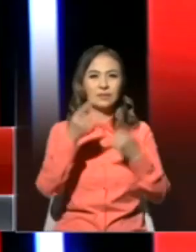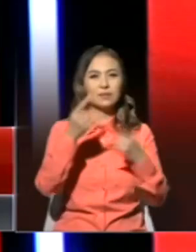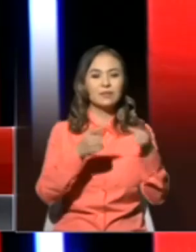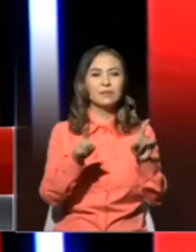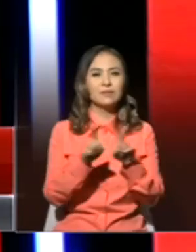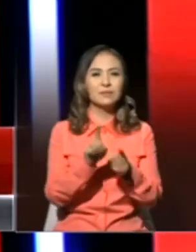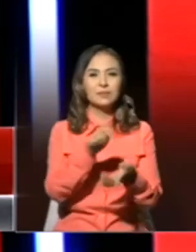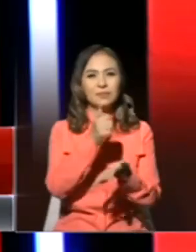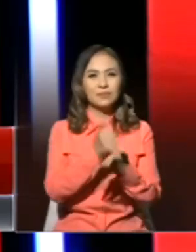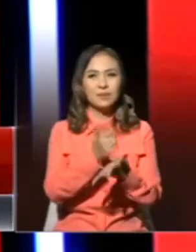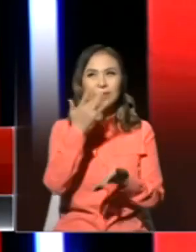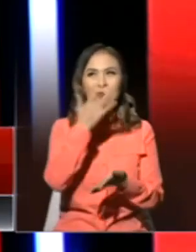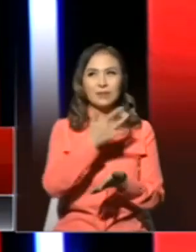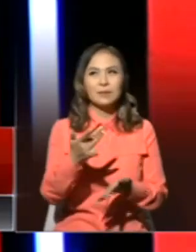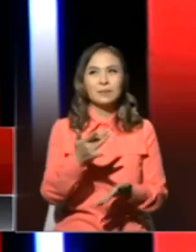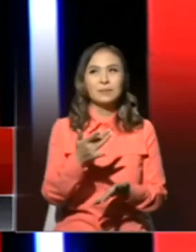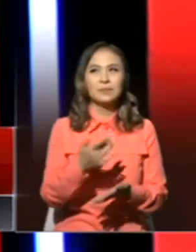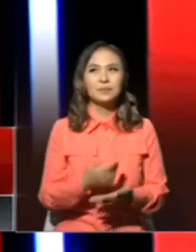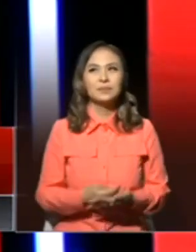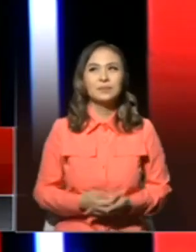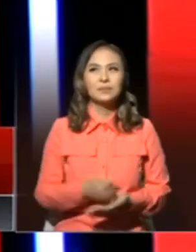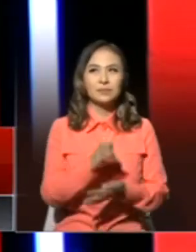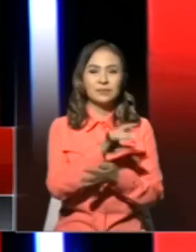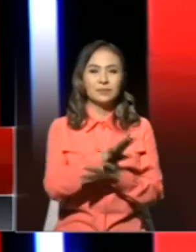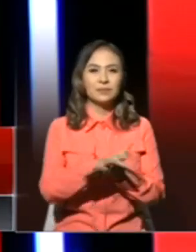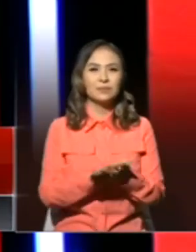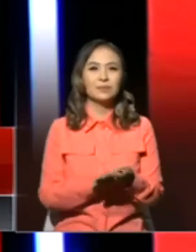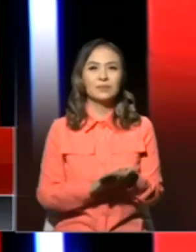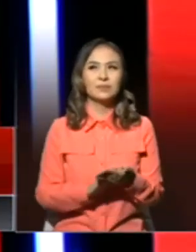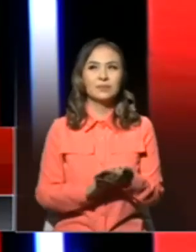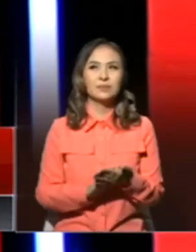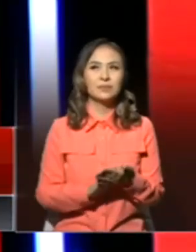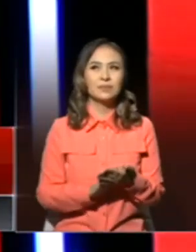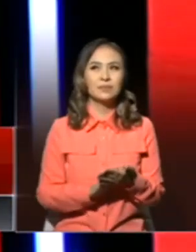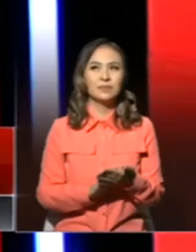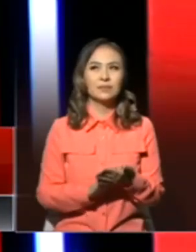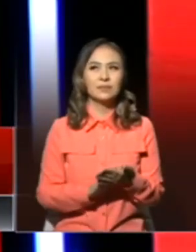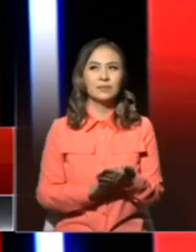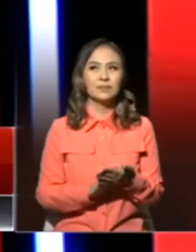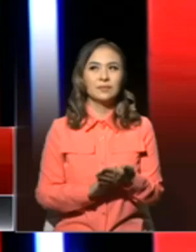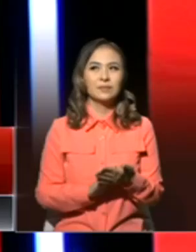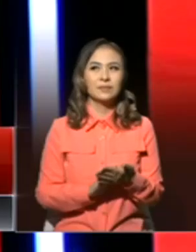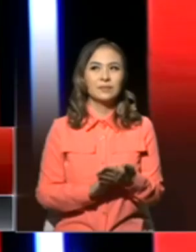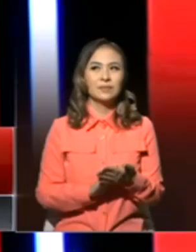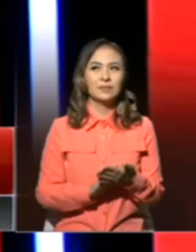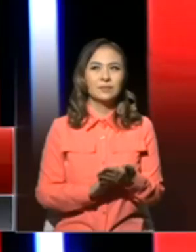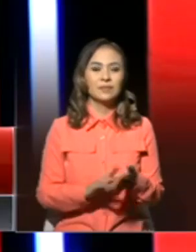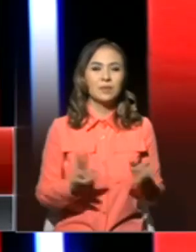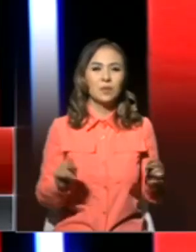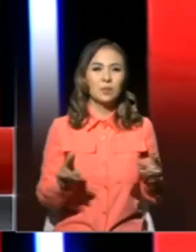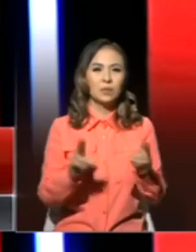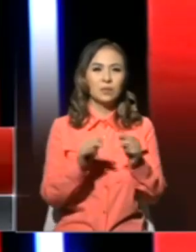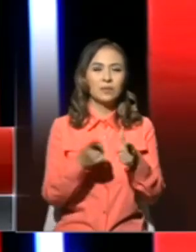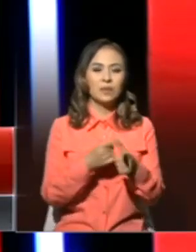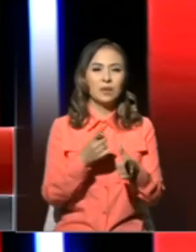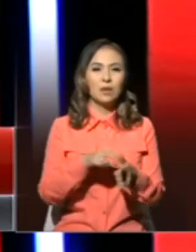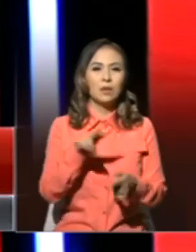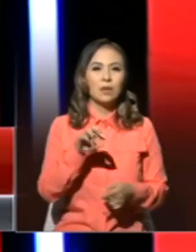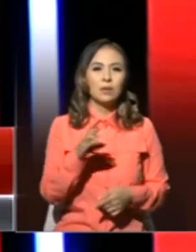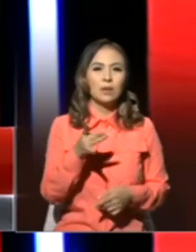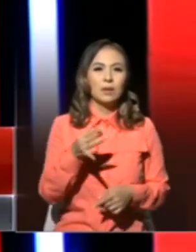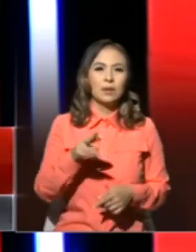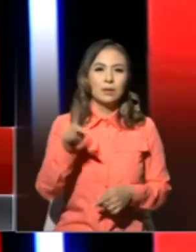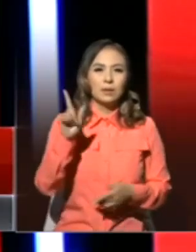саяси бағдарламасы Ашық алаң. Әрі қарай жалғастырсақ, Шынболат Мырза, сәтті жұлдыз ұлттық лотереясының ресми өкілі